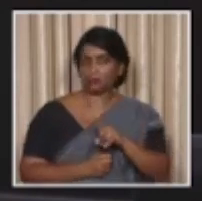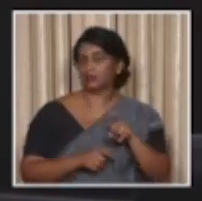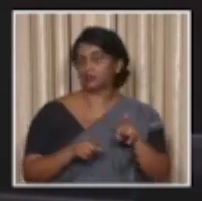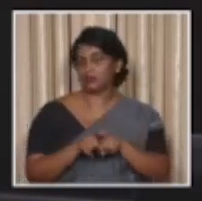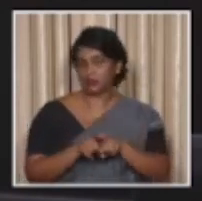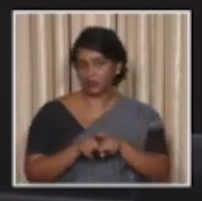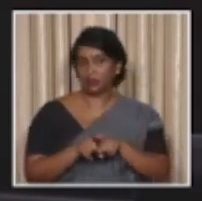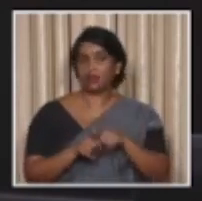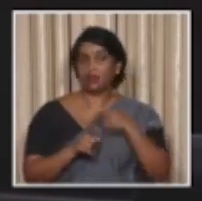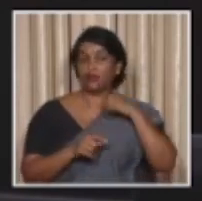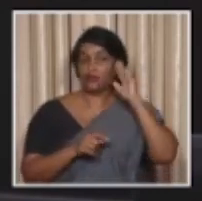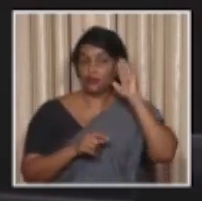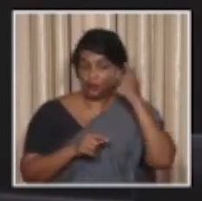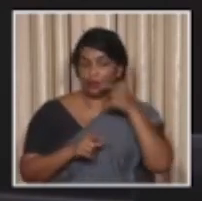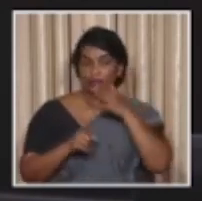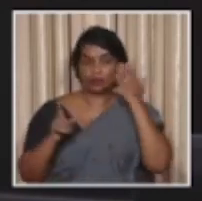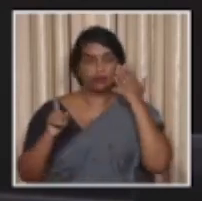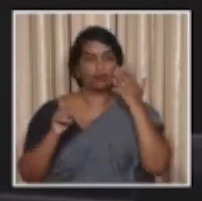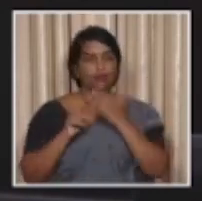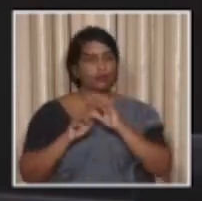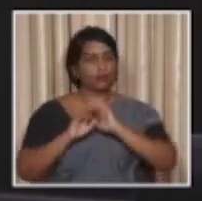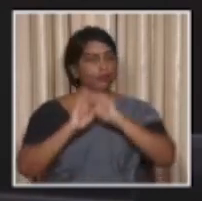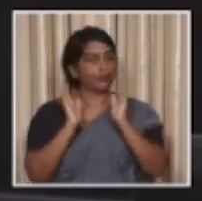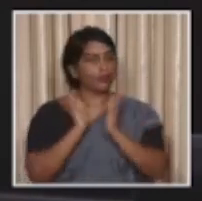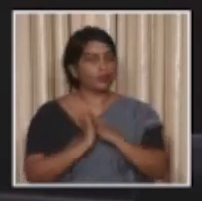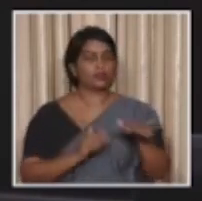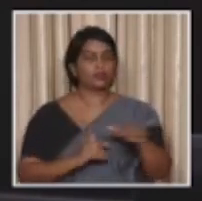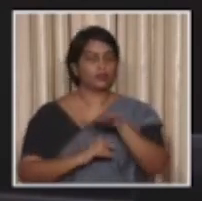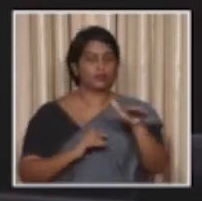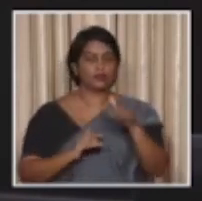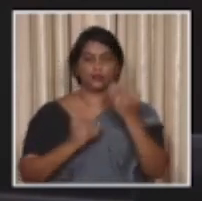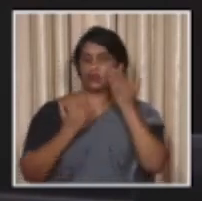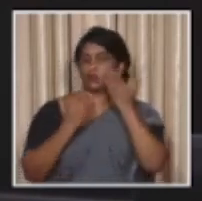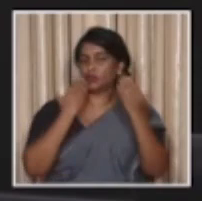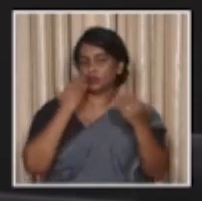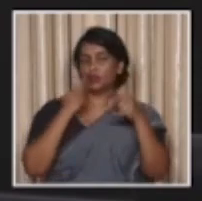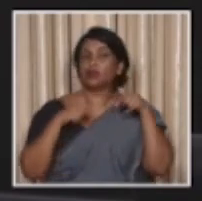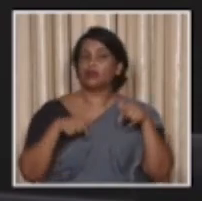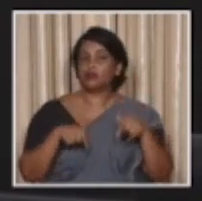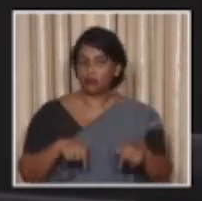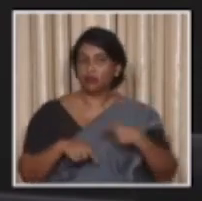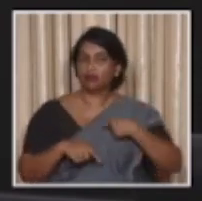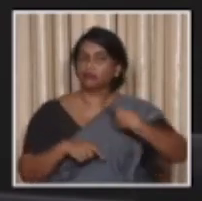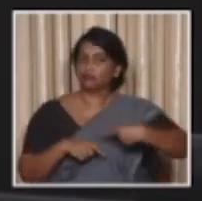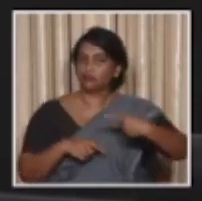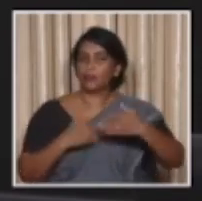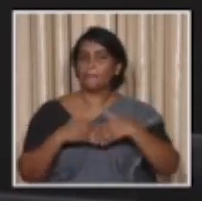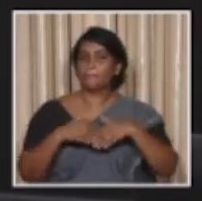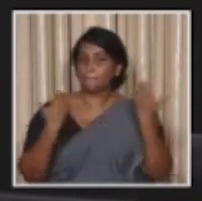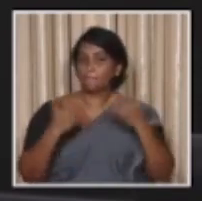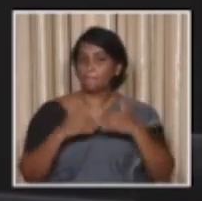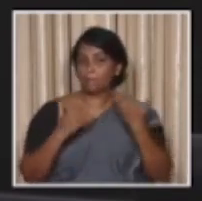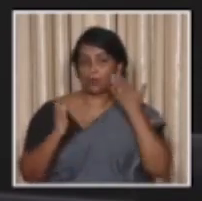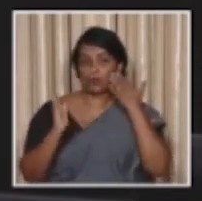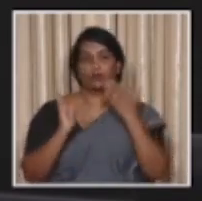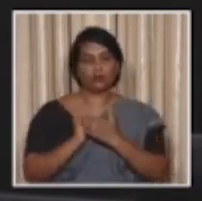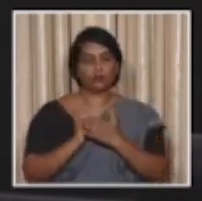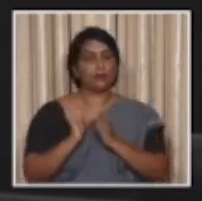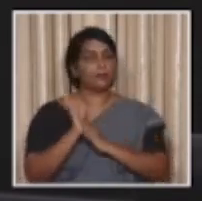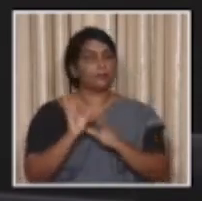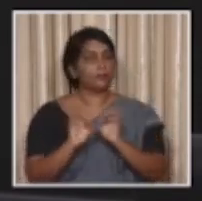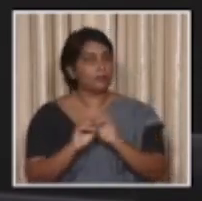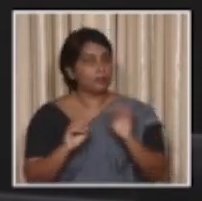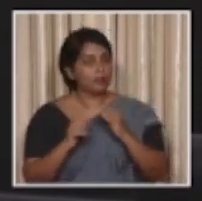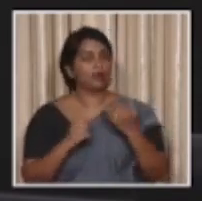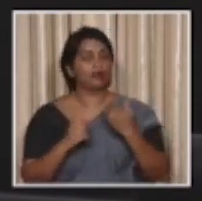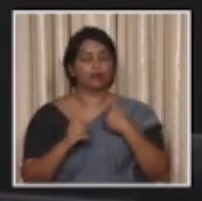අතරේ විශේෂයෙන් මේ සමස්ත සමාජයේ දිහා බැලුවහම අද දිනපතා පුවත්පත් බැලුවහම මාධ්‍ය ආයතනවලට